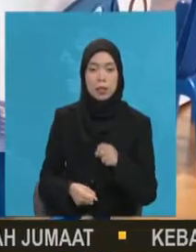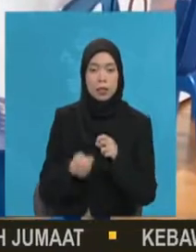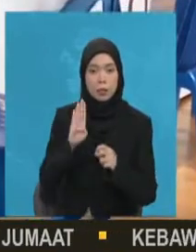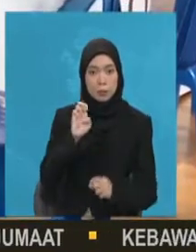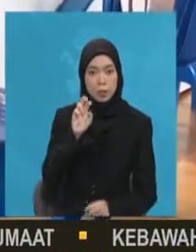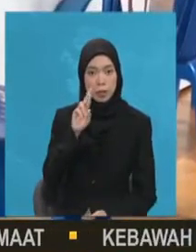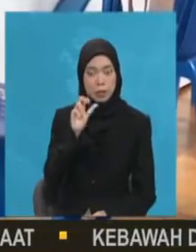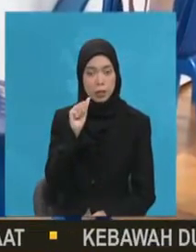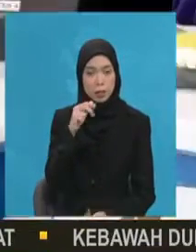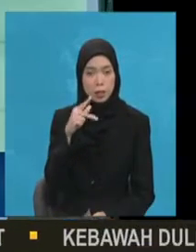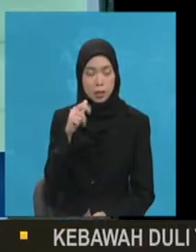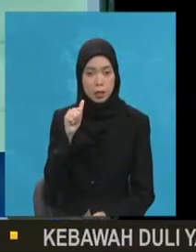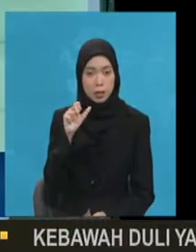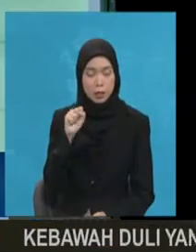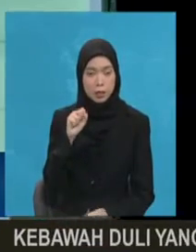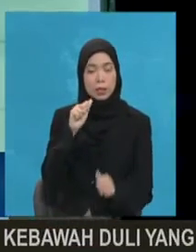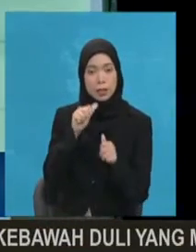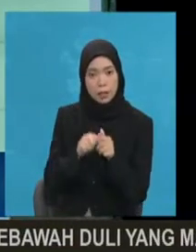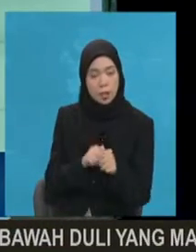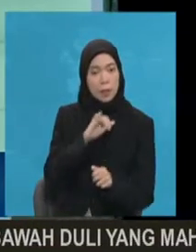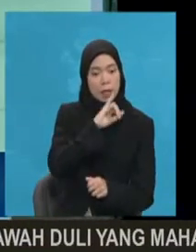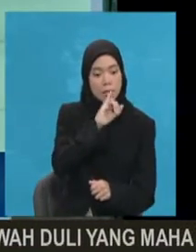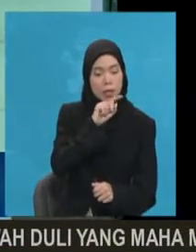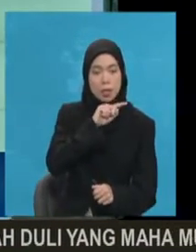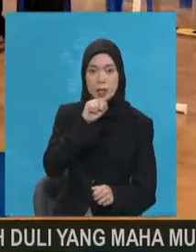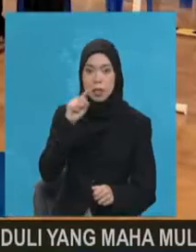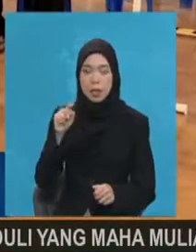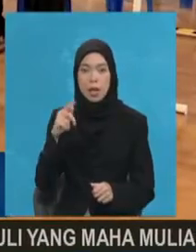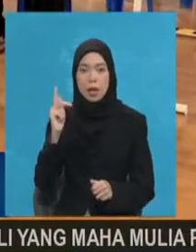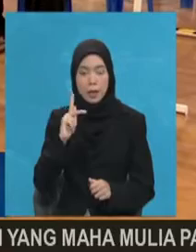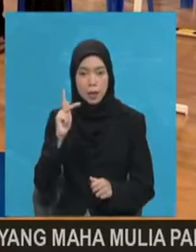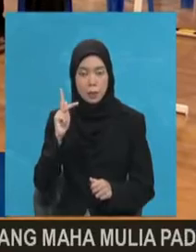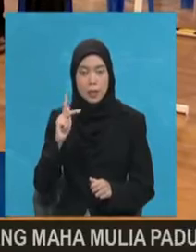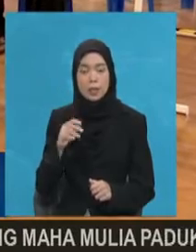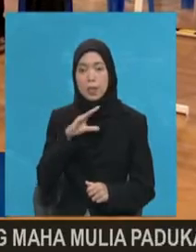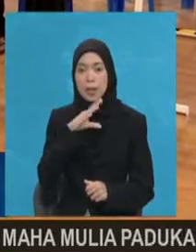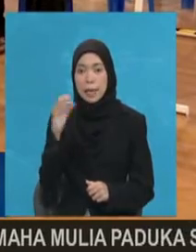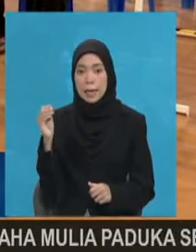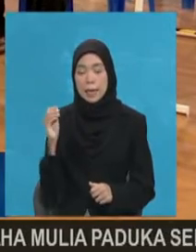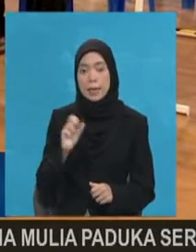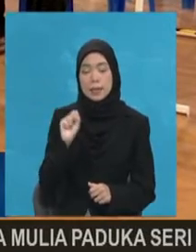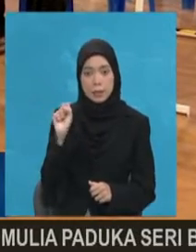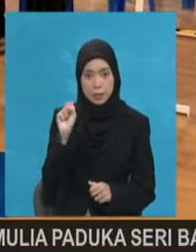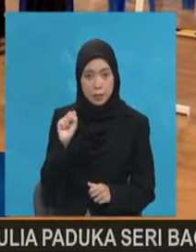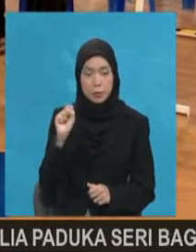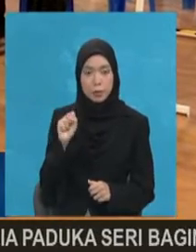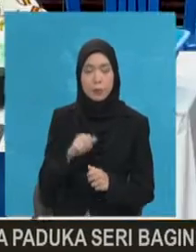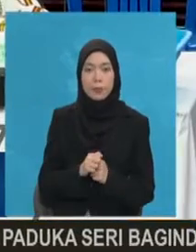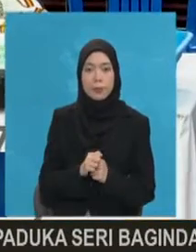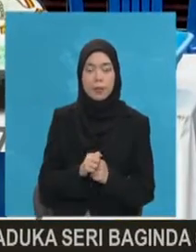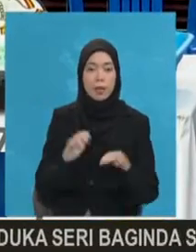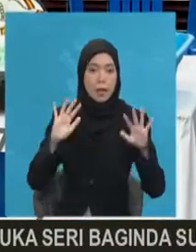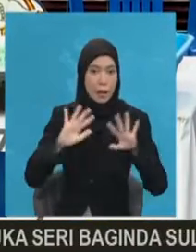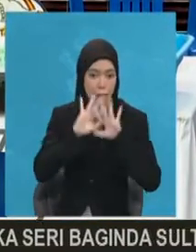brakas ialah setiap hari isnin hingga Kamis dan Sabtu 08.00 gih hingga delapan malam sementara